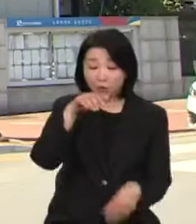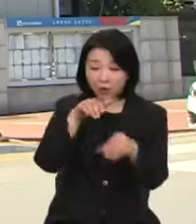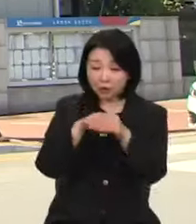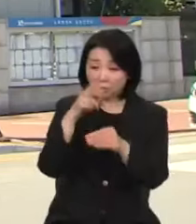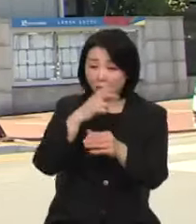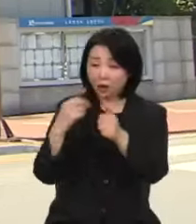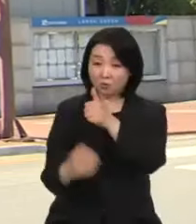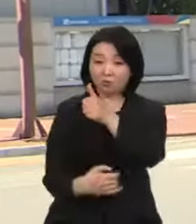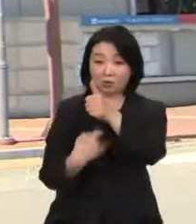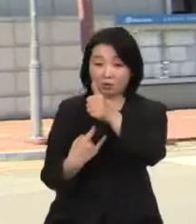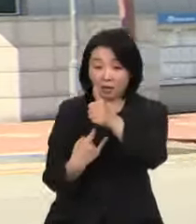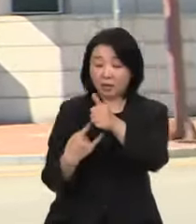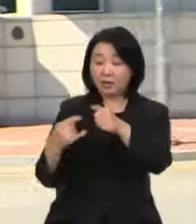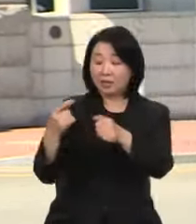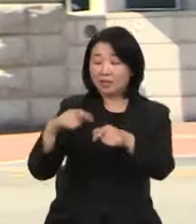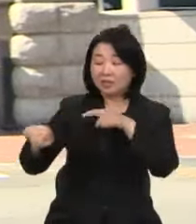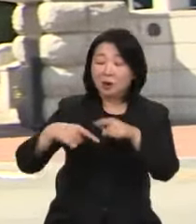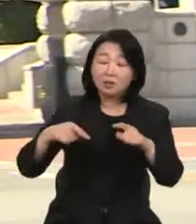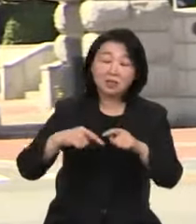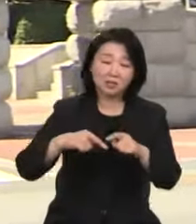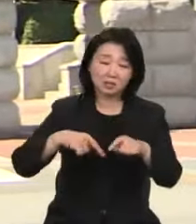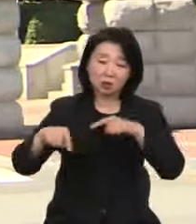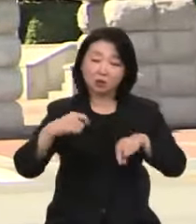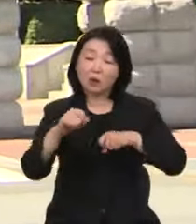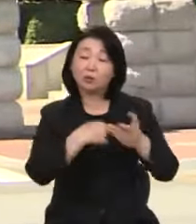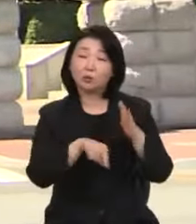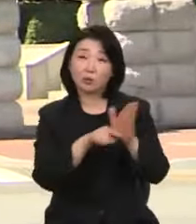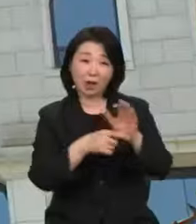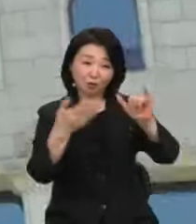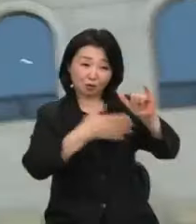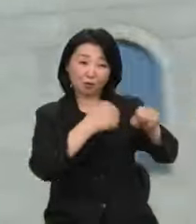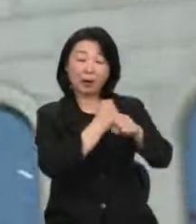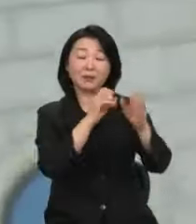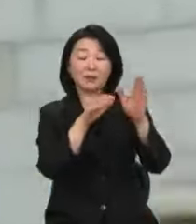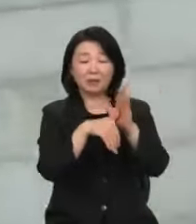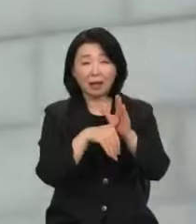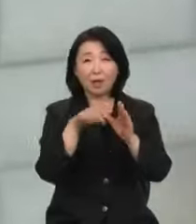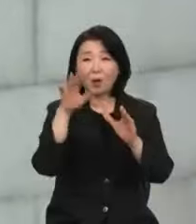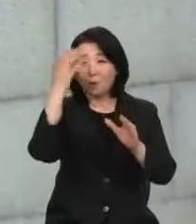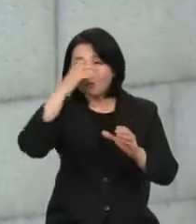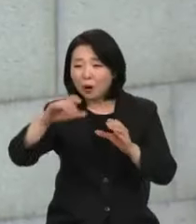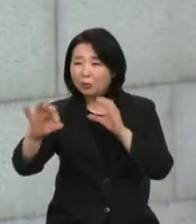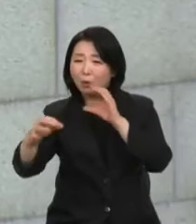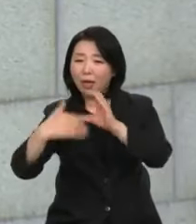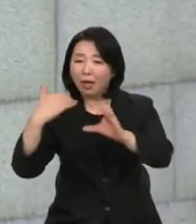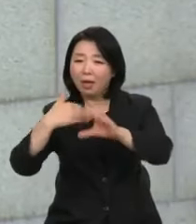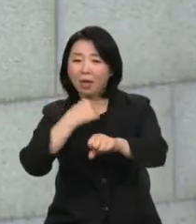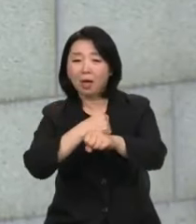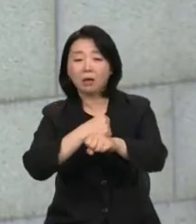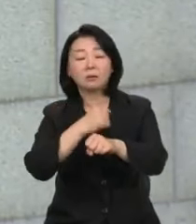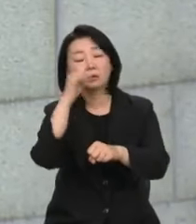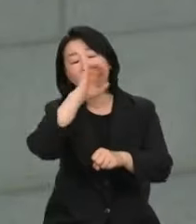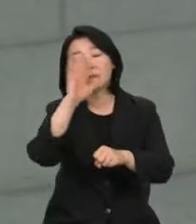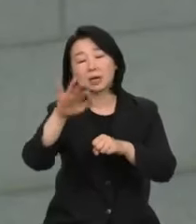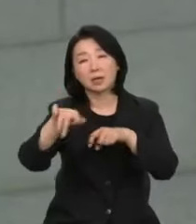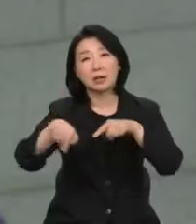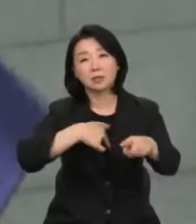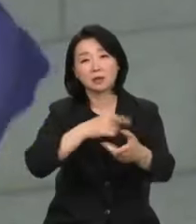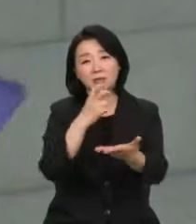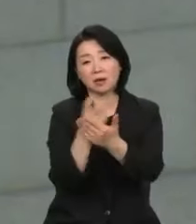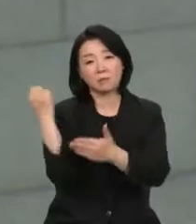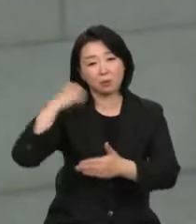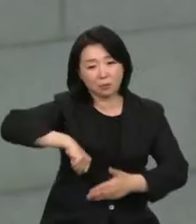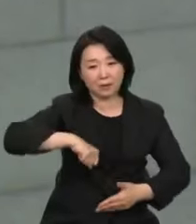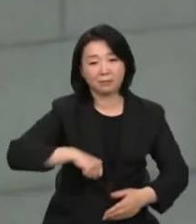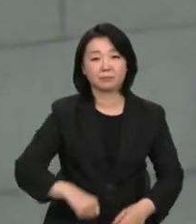중앙선거관리위원회는 정치인이 정치활동을 위해 만든 유튜브에서 슈퍼챗 같은 수단으로 후원금을 받는 건 정치자금법 위반 소지가 있다고